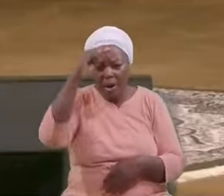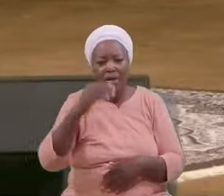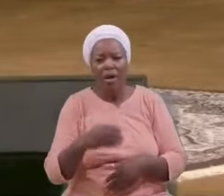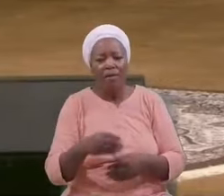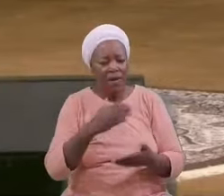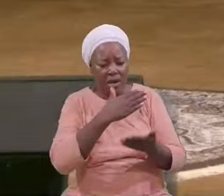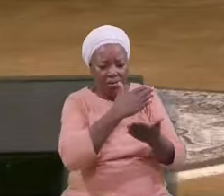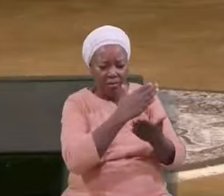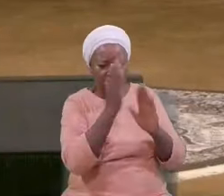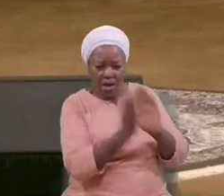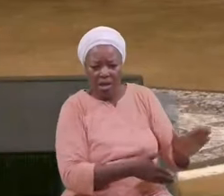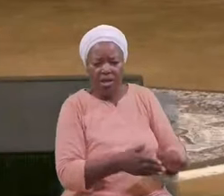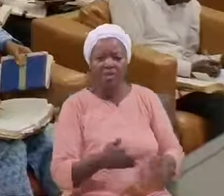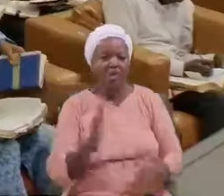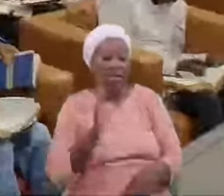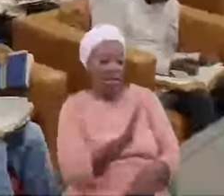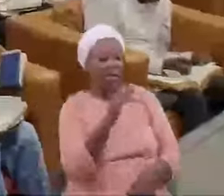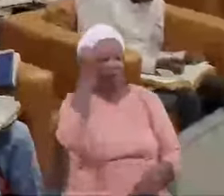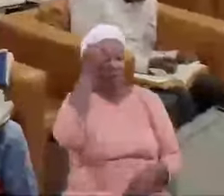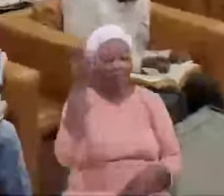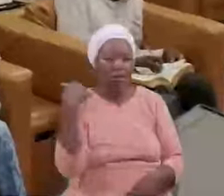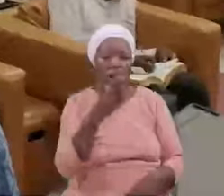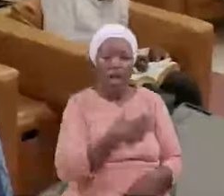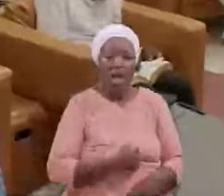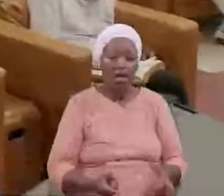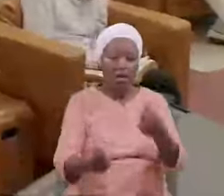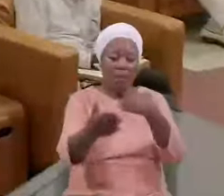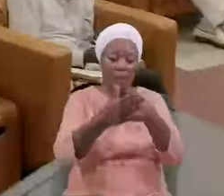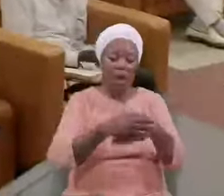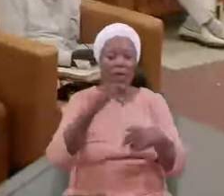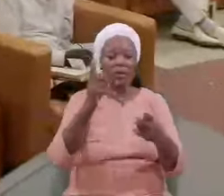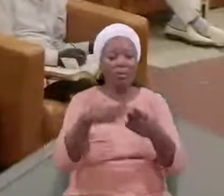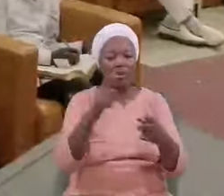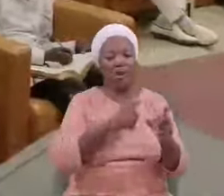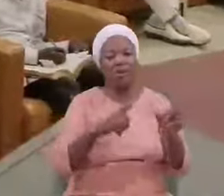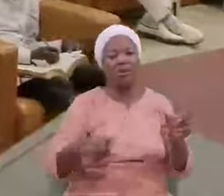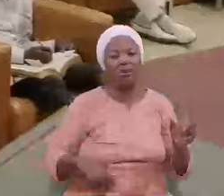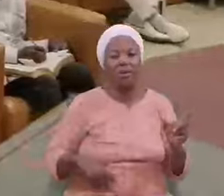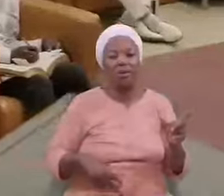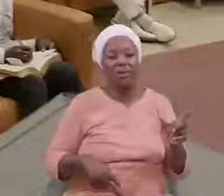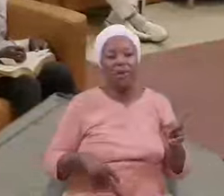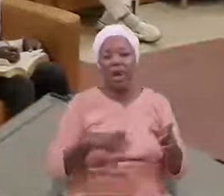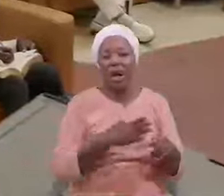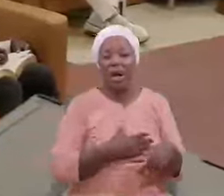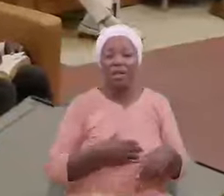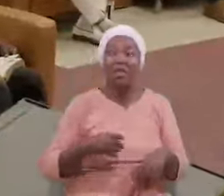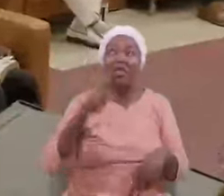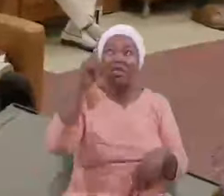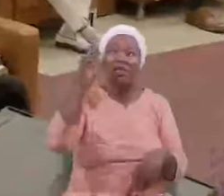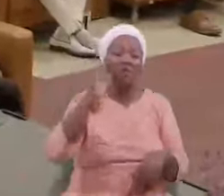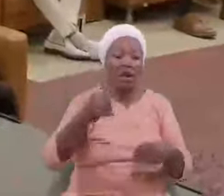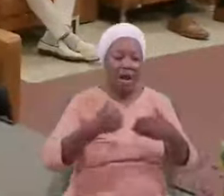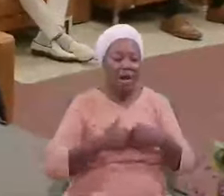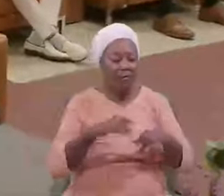que l'homme d'iniquité ses pensées, qu'il retourne à l'Éternel, qui aura pitié de lui.